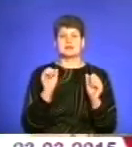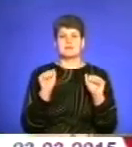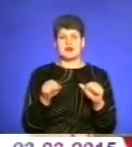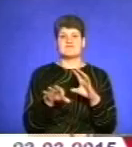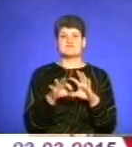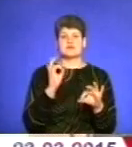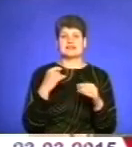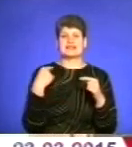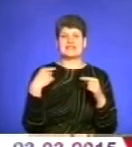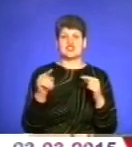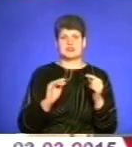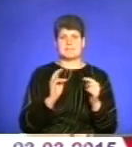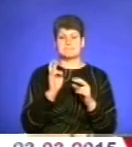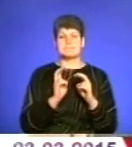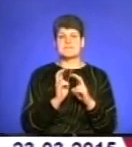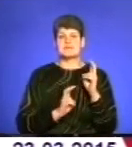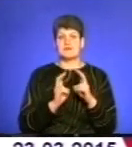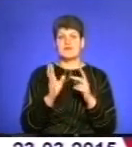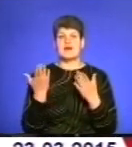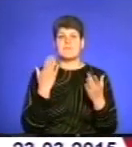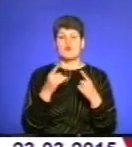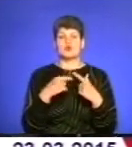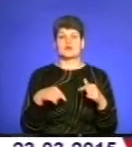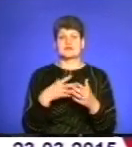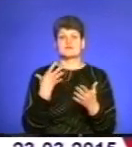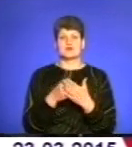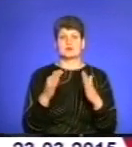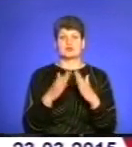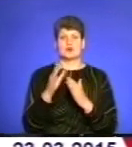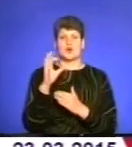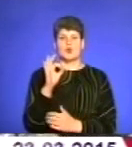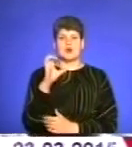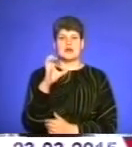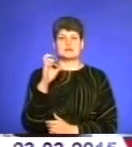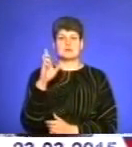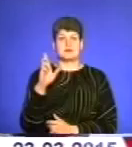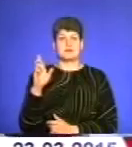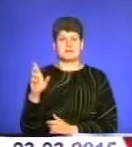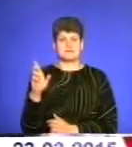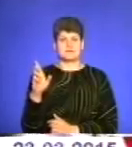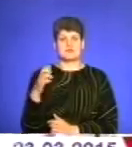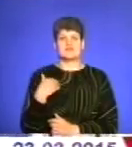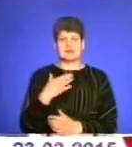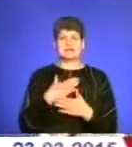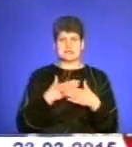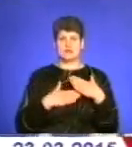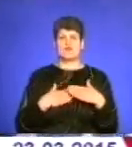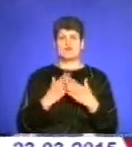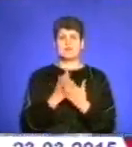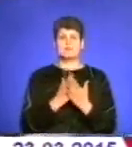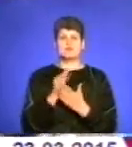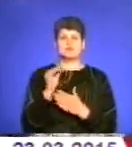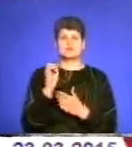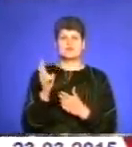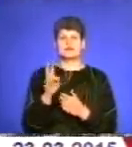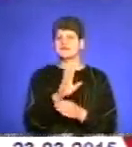вибирати інше підприємство або ж організувати у своєму будинку ОСББ. Ви задоволені послугами ЖЕКів в себе на